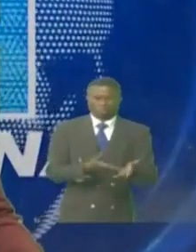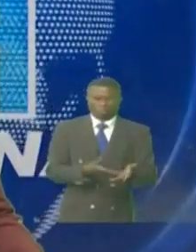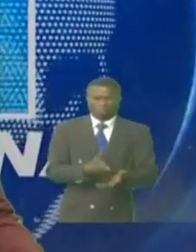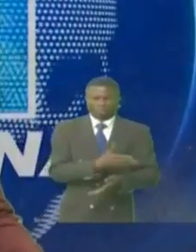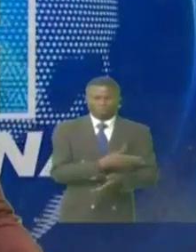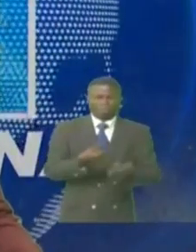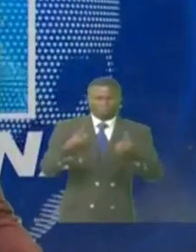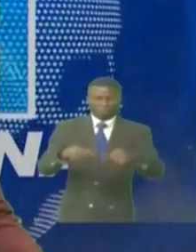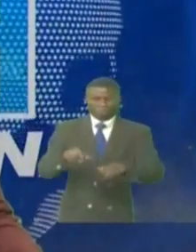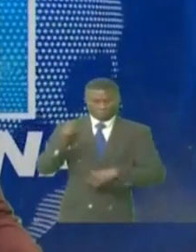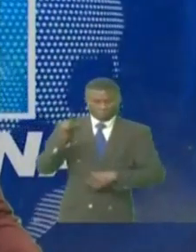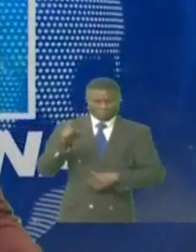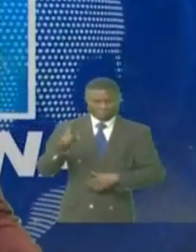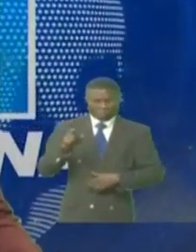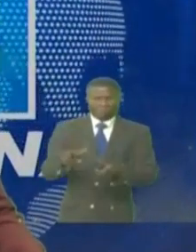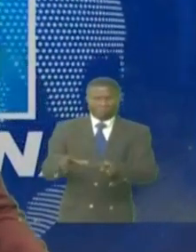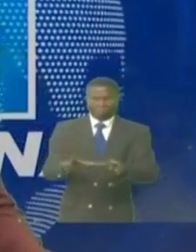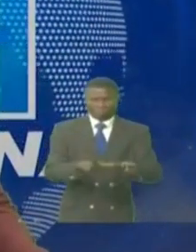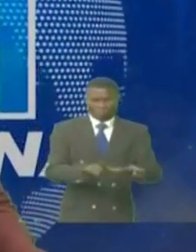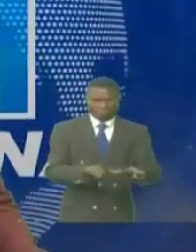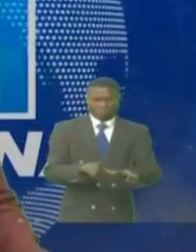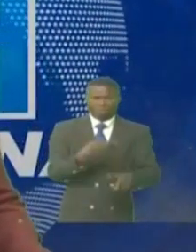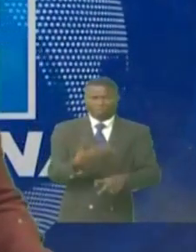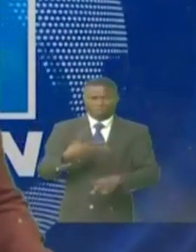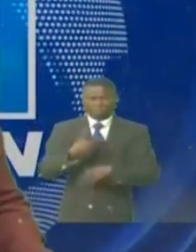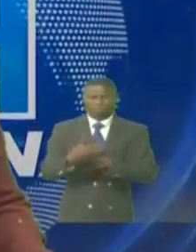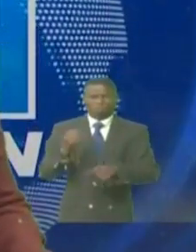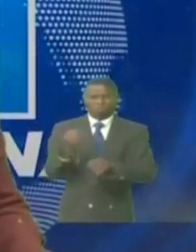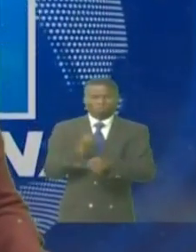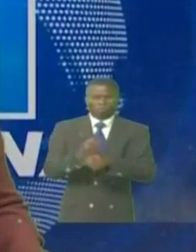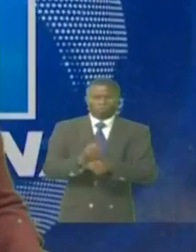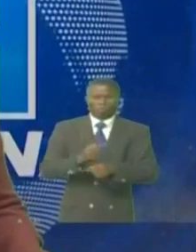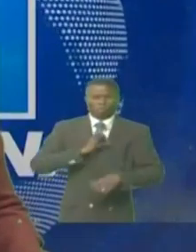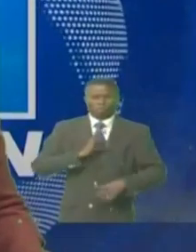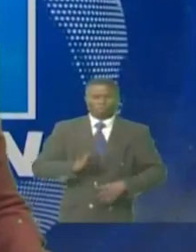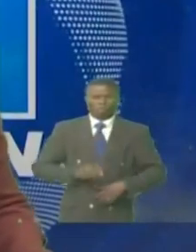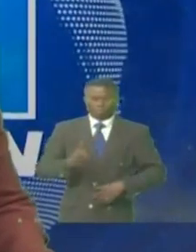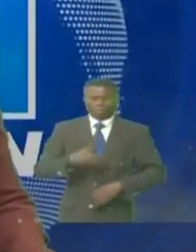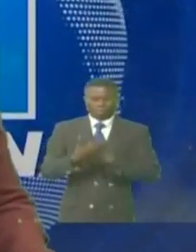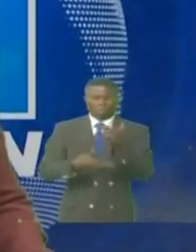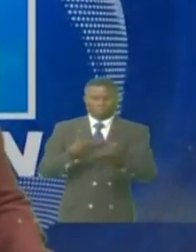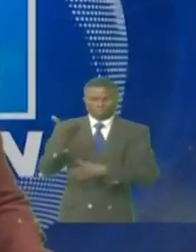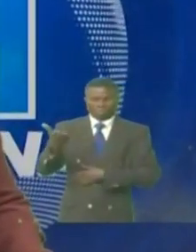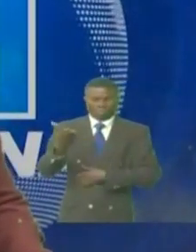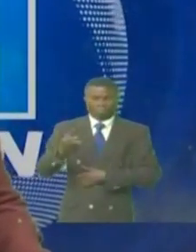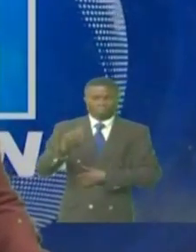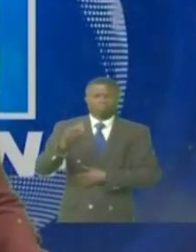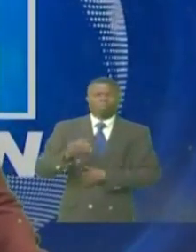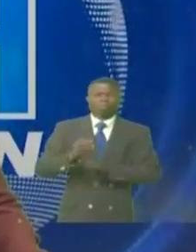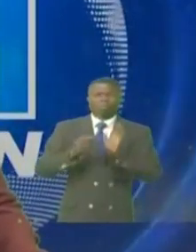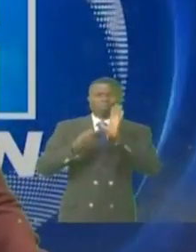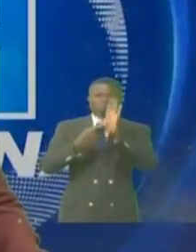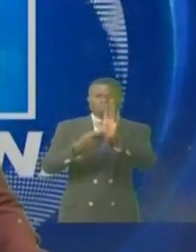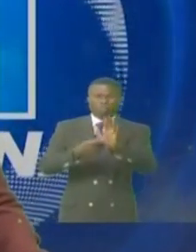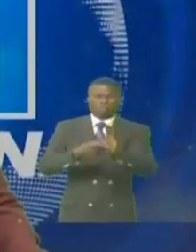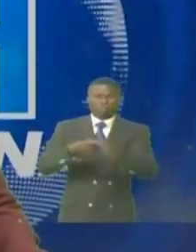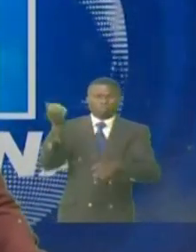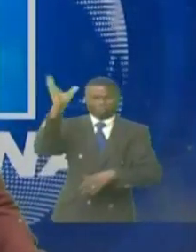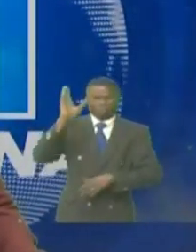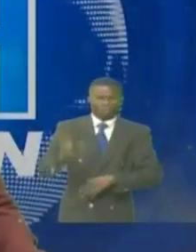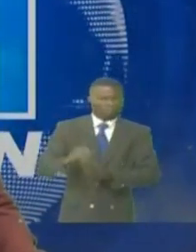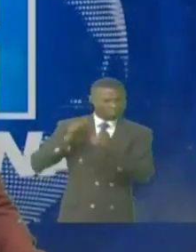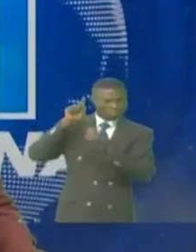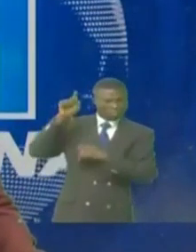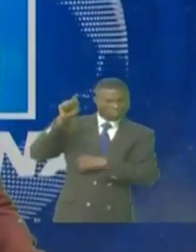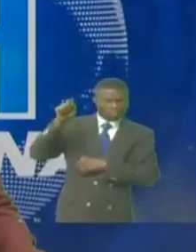On reste justement dans le Lualaba. Les réalisations du chef de l'État Félix-Antoine Tshisekedi prêchées dans le Congo profond